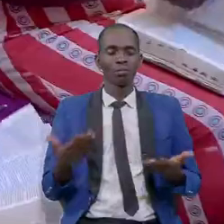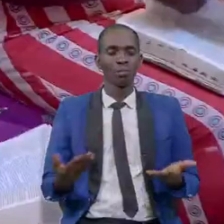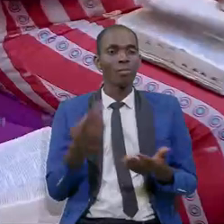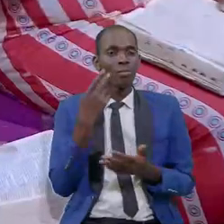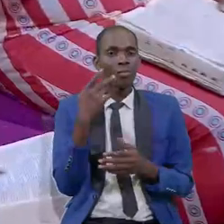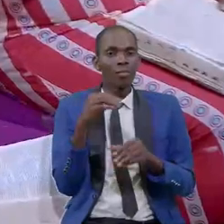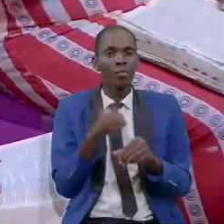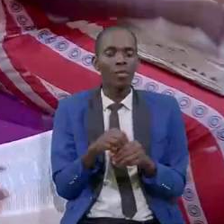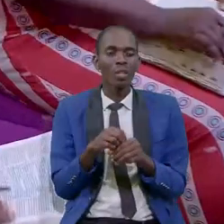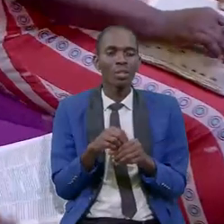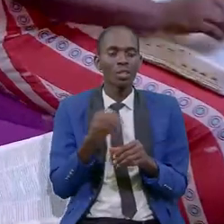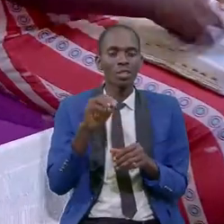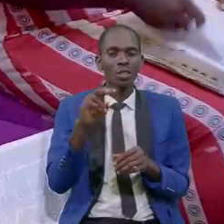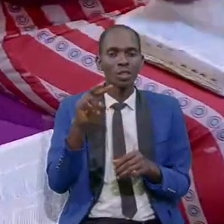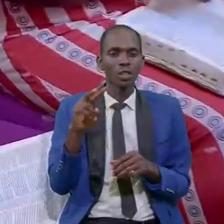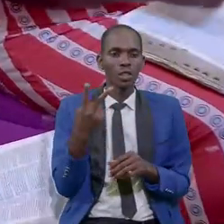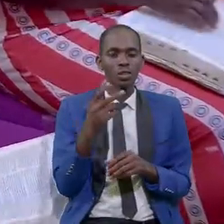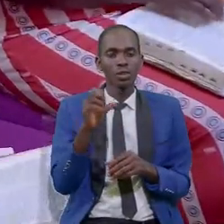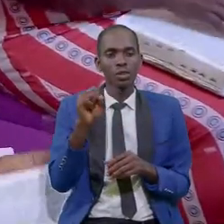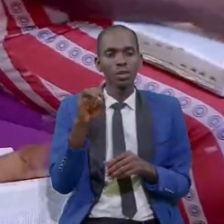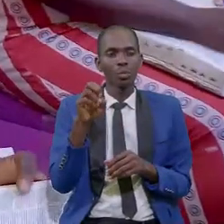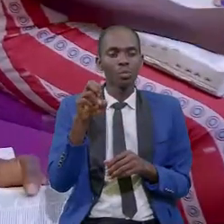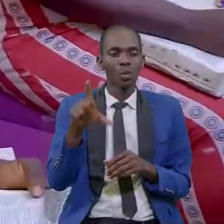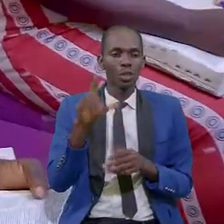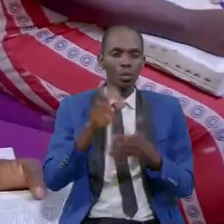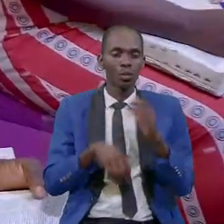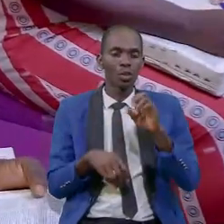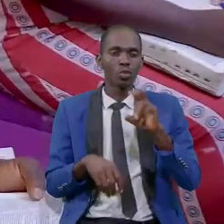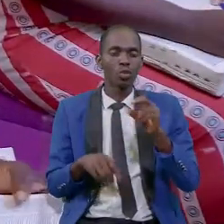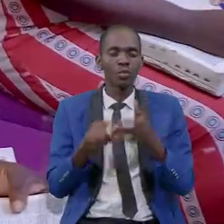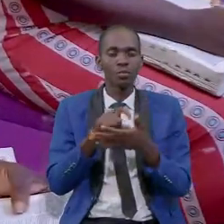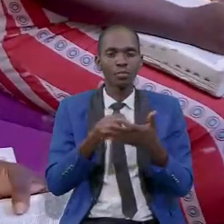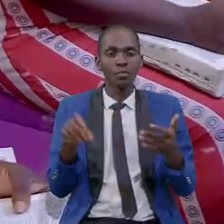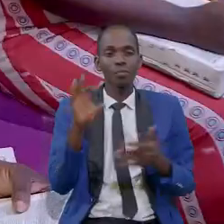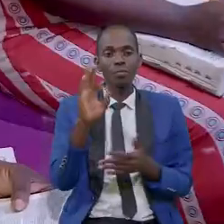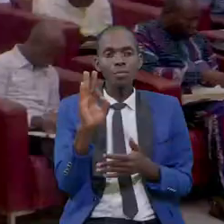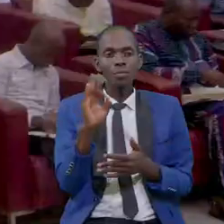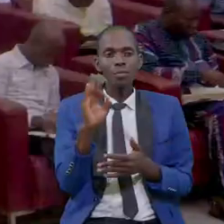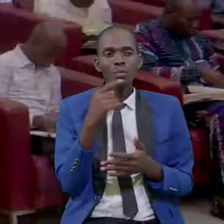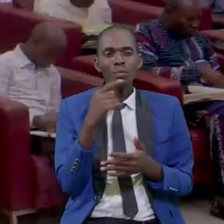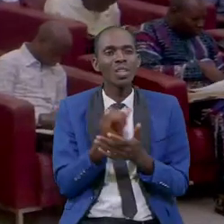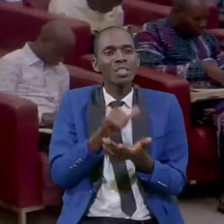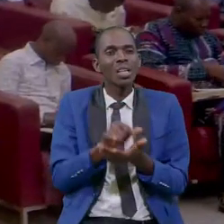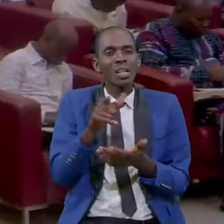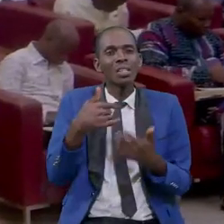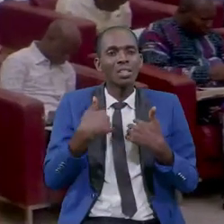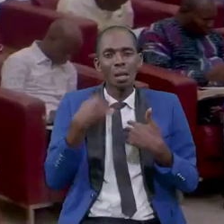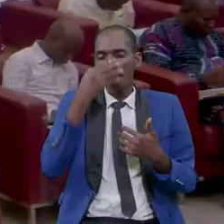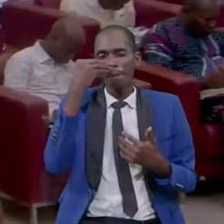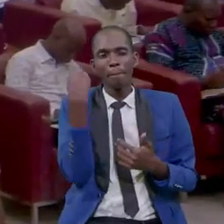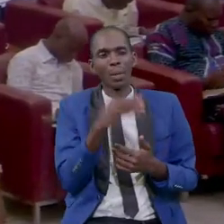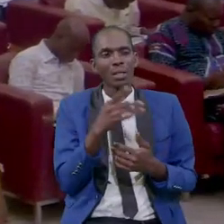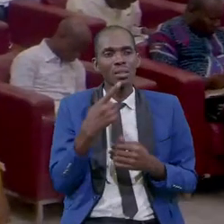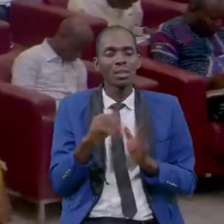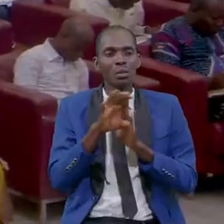Voyons chapitre 12, verset 9. Pourquoi donc as-tu méprisé la parole de l'Éternel